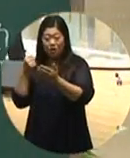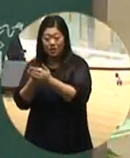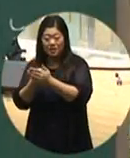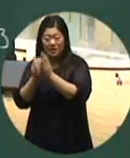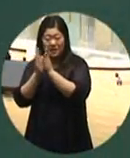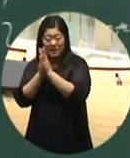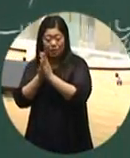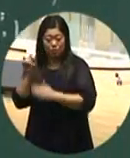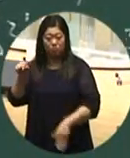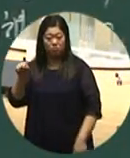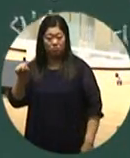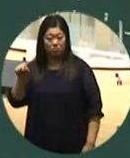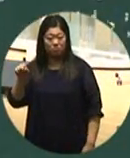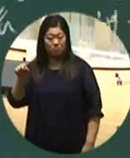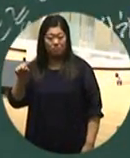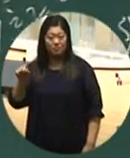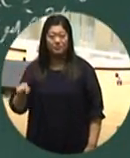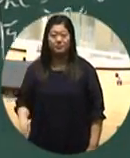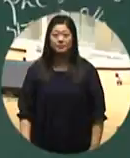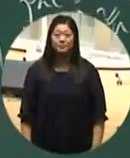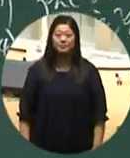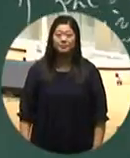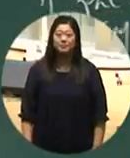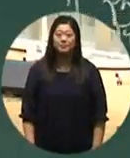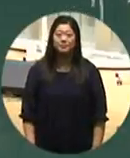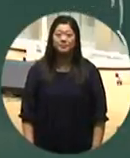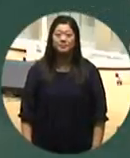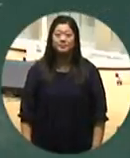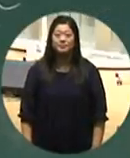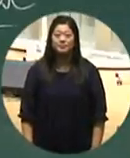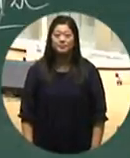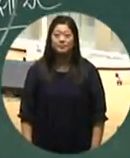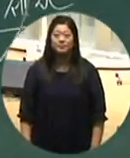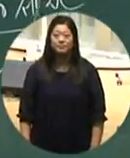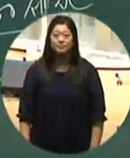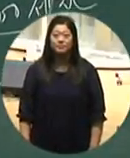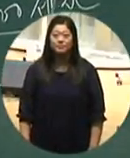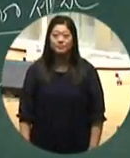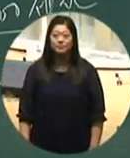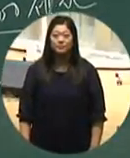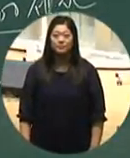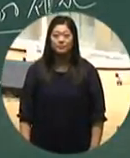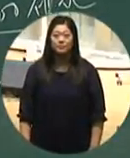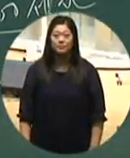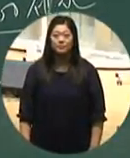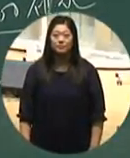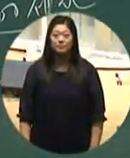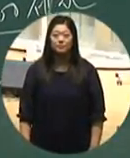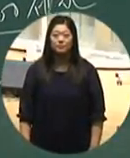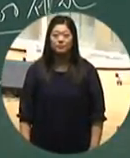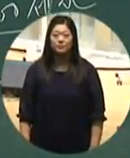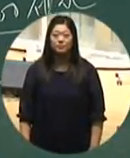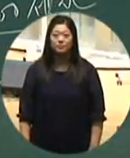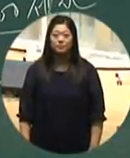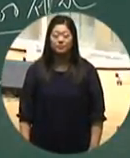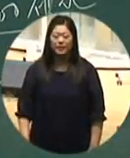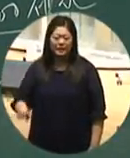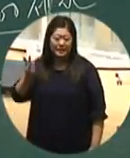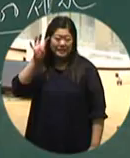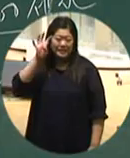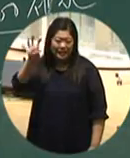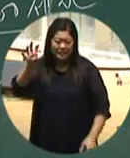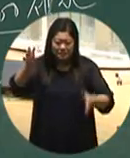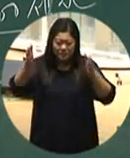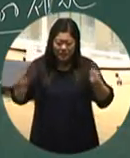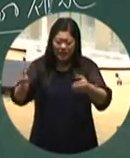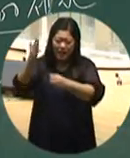things, you'll be able to enjoy the happiness of God all time at all times, and that's what we call scheduled prayer. 40일 동안 하나님의 나라에. It says for 40 days he